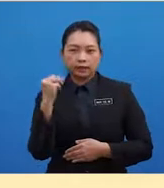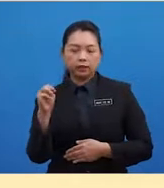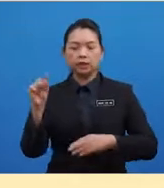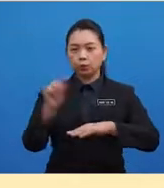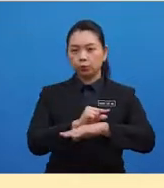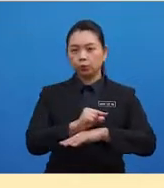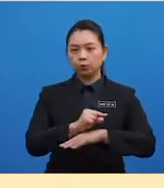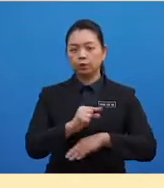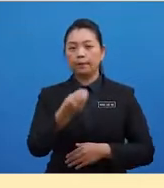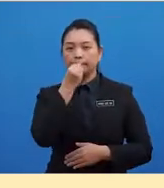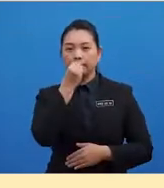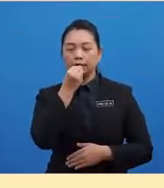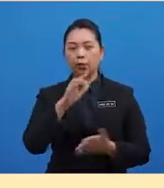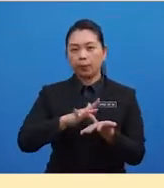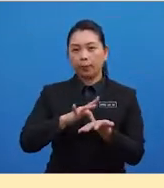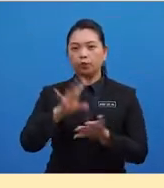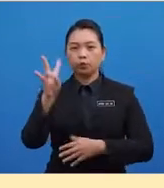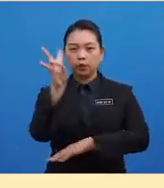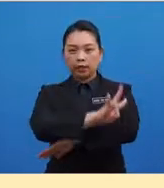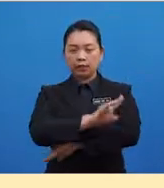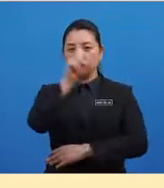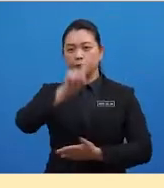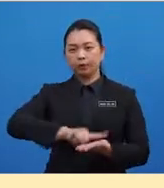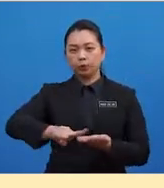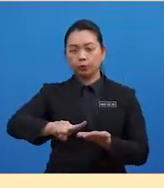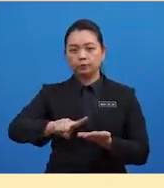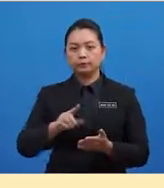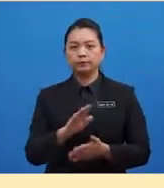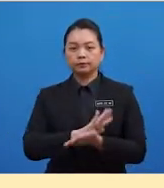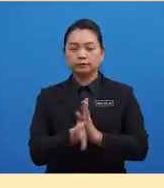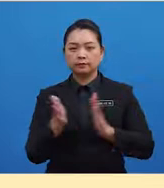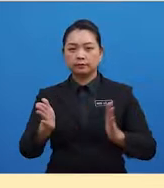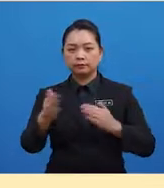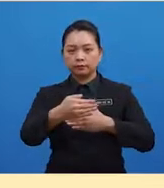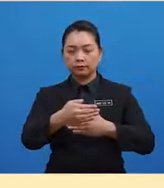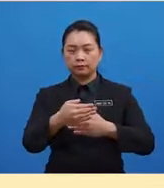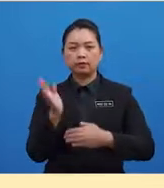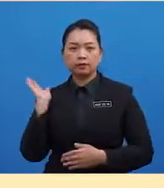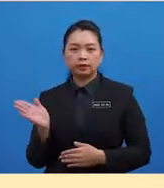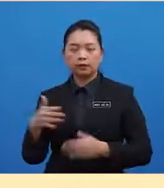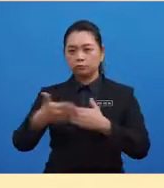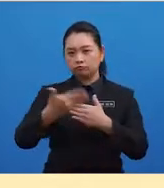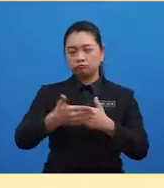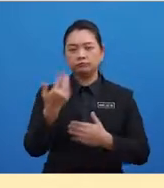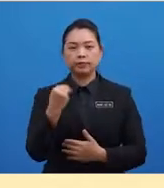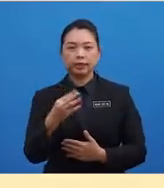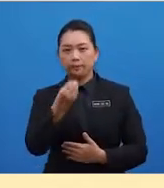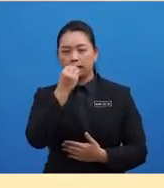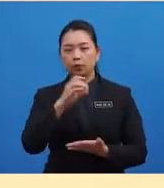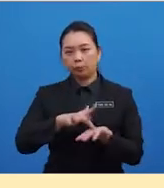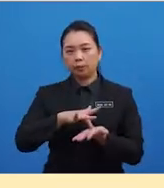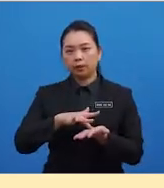ubat 7 hari dalam seminggu. Jadi, bekal sebegini memudahkan mereka untuk makan ubat tanpa